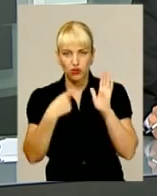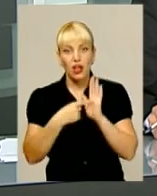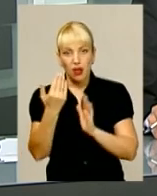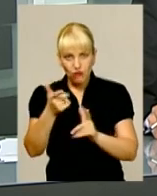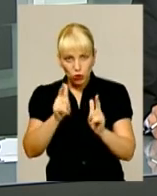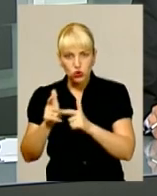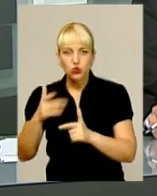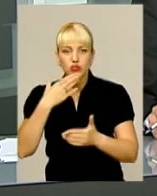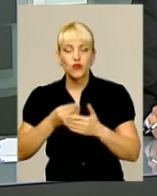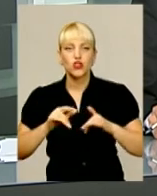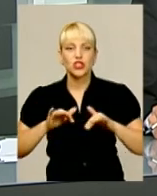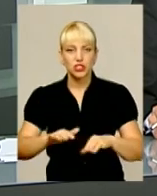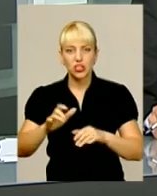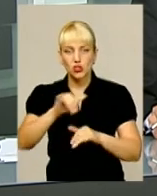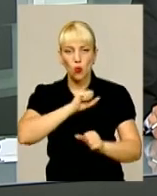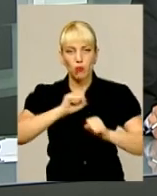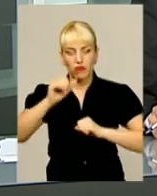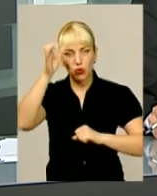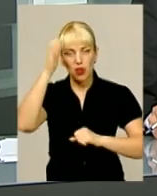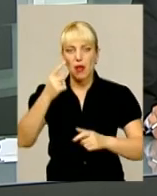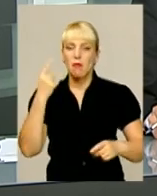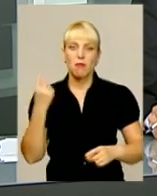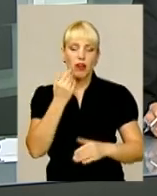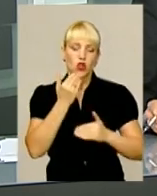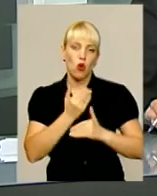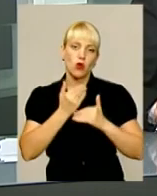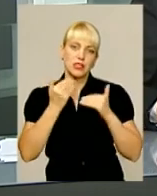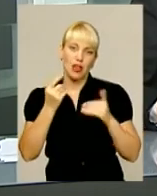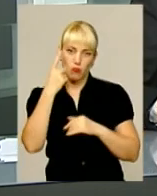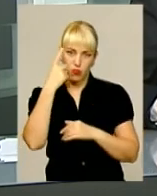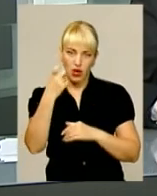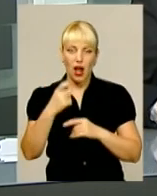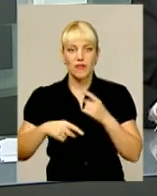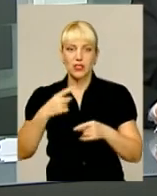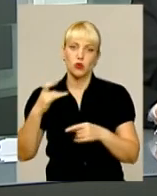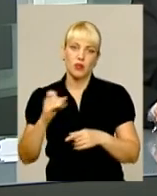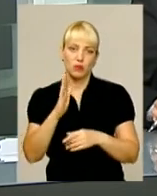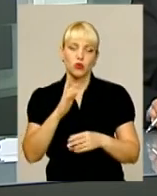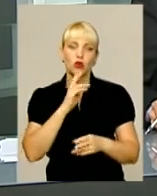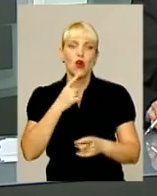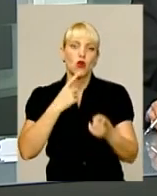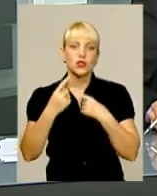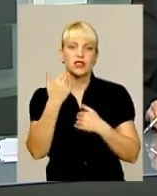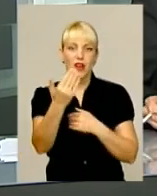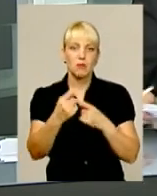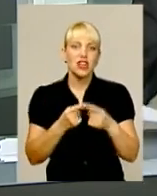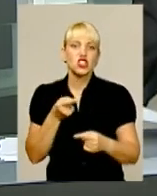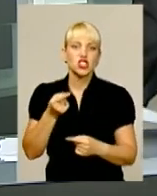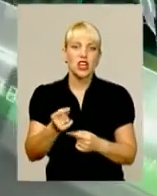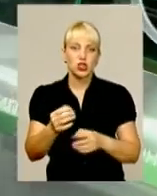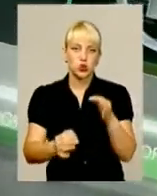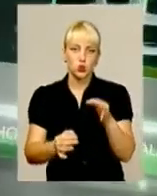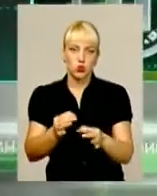освіти. Перше і останнє попередження. Наступного разу буду з вами розмовляти через суд. Кінець цитати.